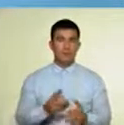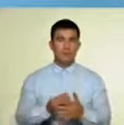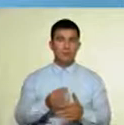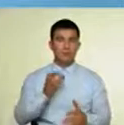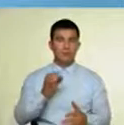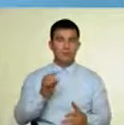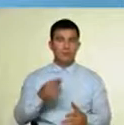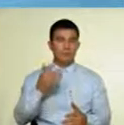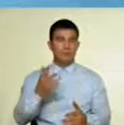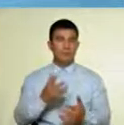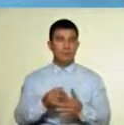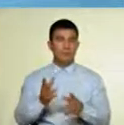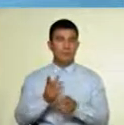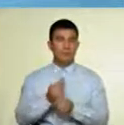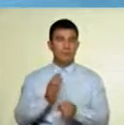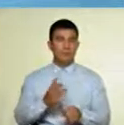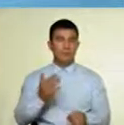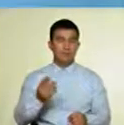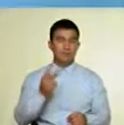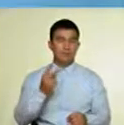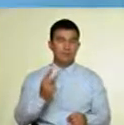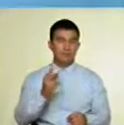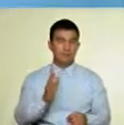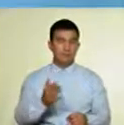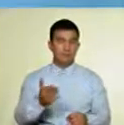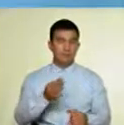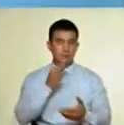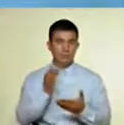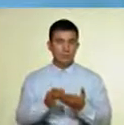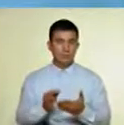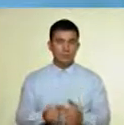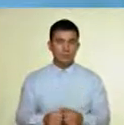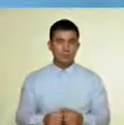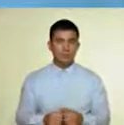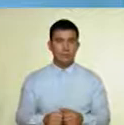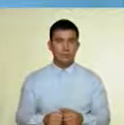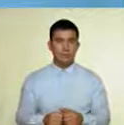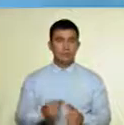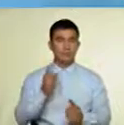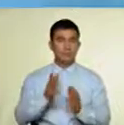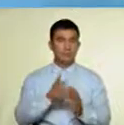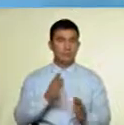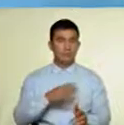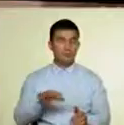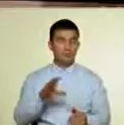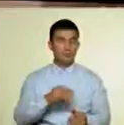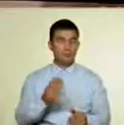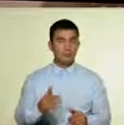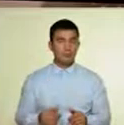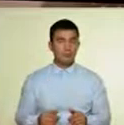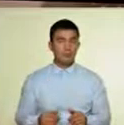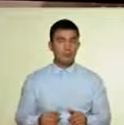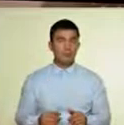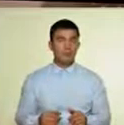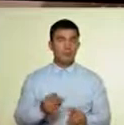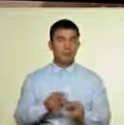larni qisqartirib yuborsak, javobi 2 hosil bo'lar ekan. Tushunib oldingizmi? Tushunib olgan bo'lsangiz,